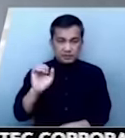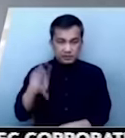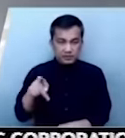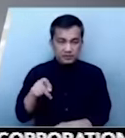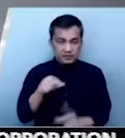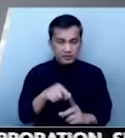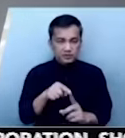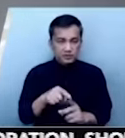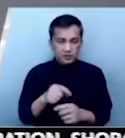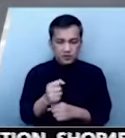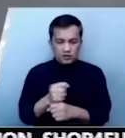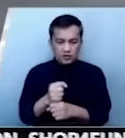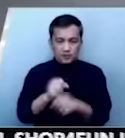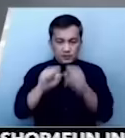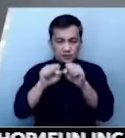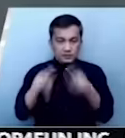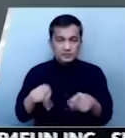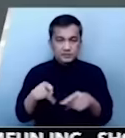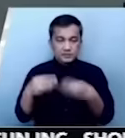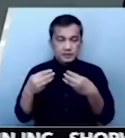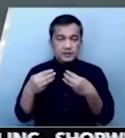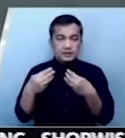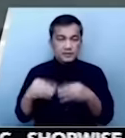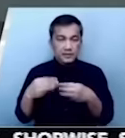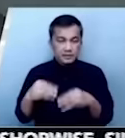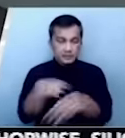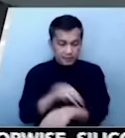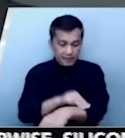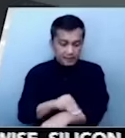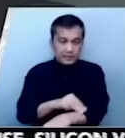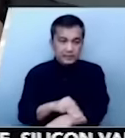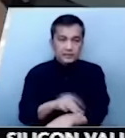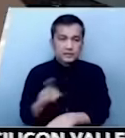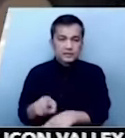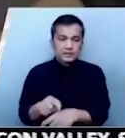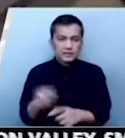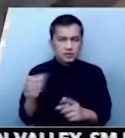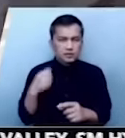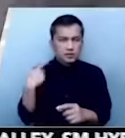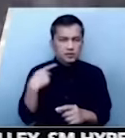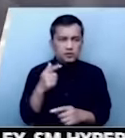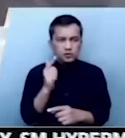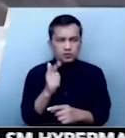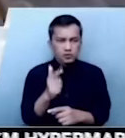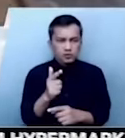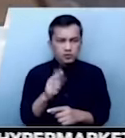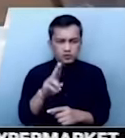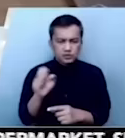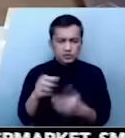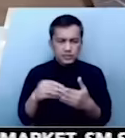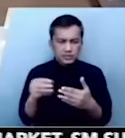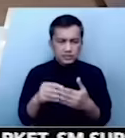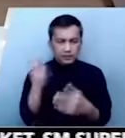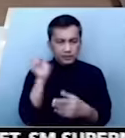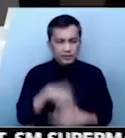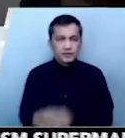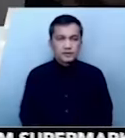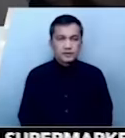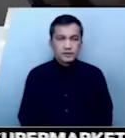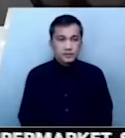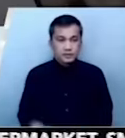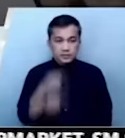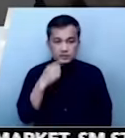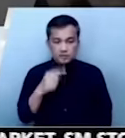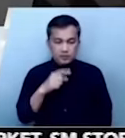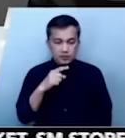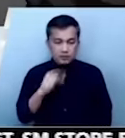shop sa Makati. Nakuha sa dayuhan ang mahigit 20,000 US dollars na pawang mga peke. Subong ng komplainan sa Makati